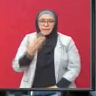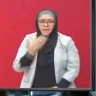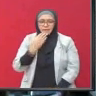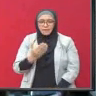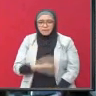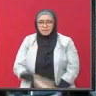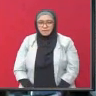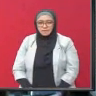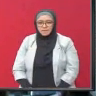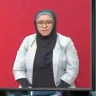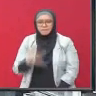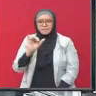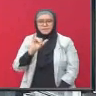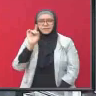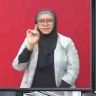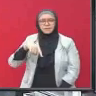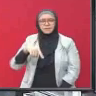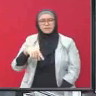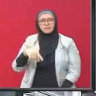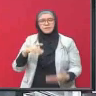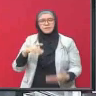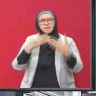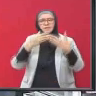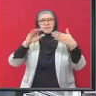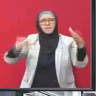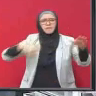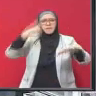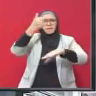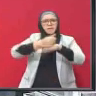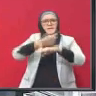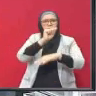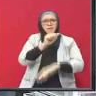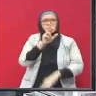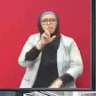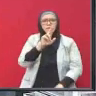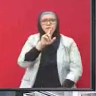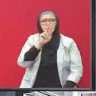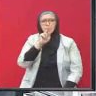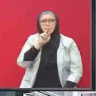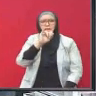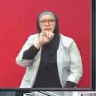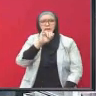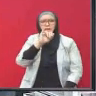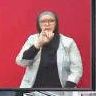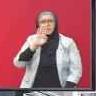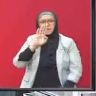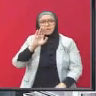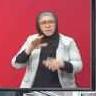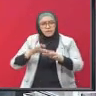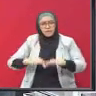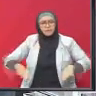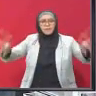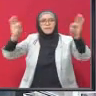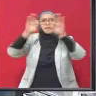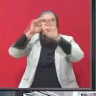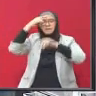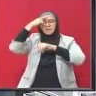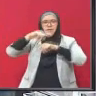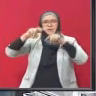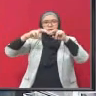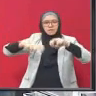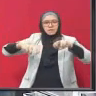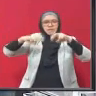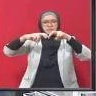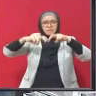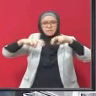lanjut gua pembukaan Akip Madrid kan negara adalah penting kepada penyelidik